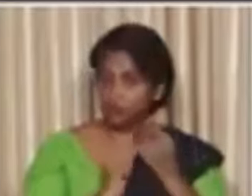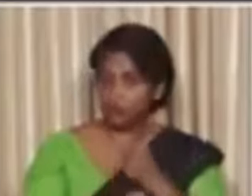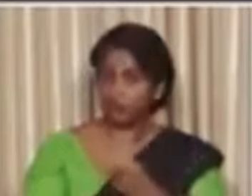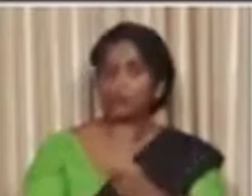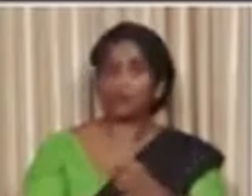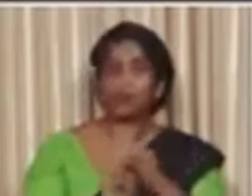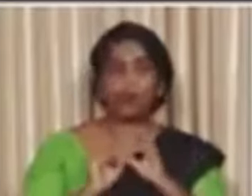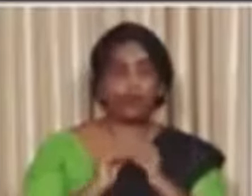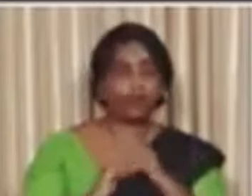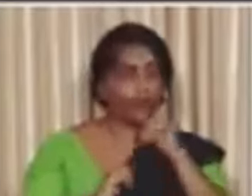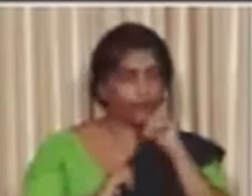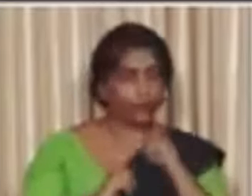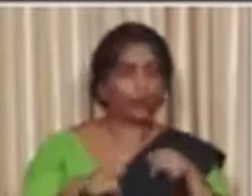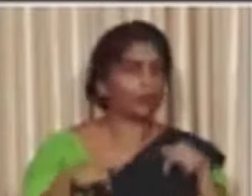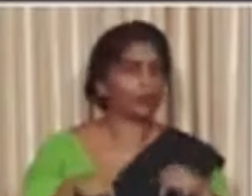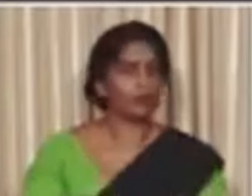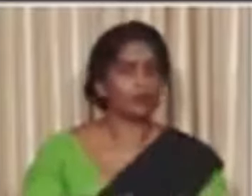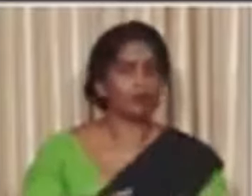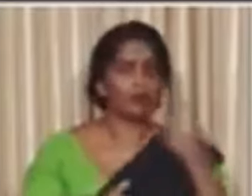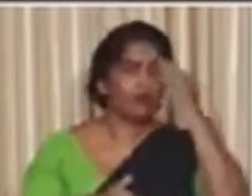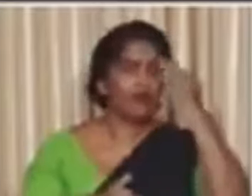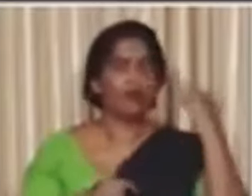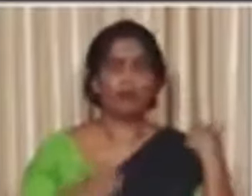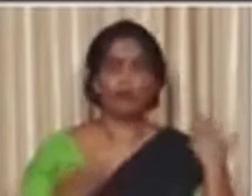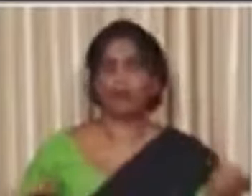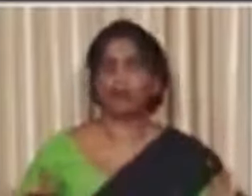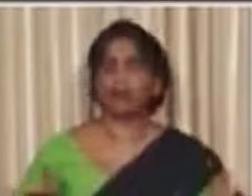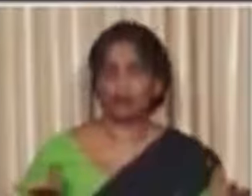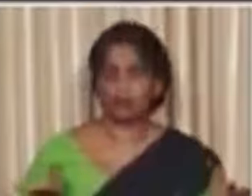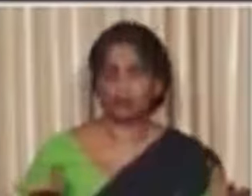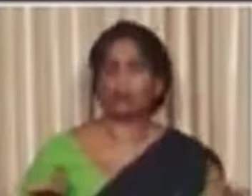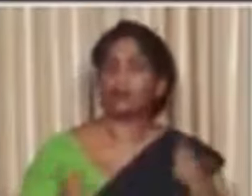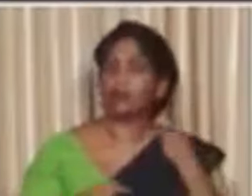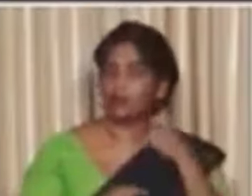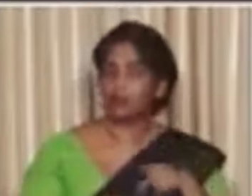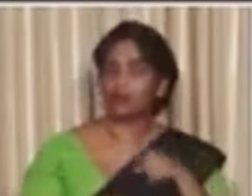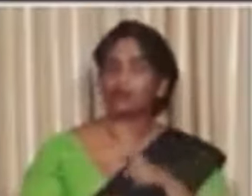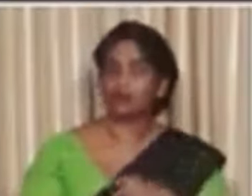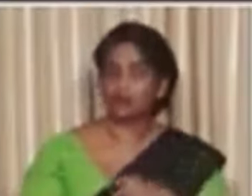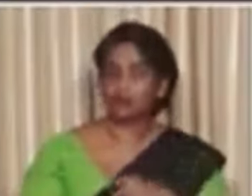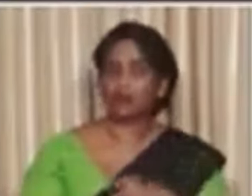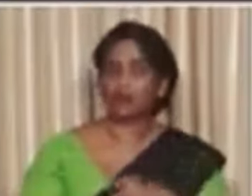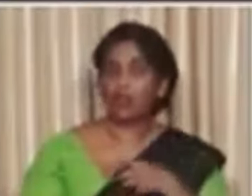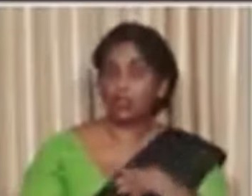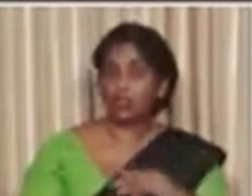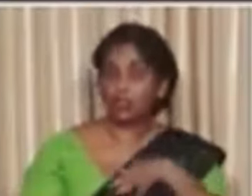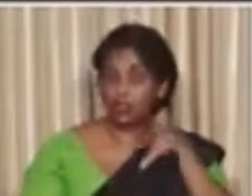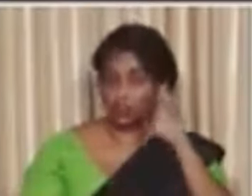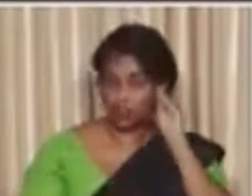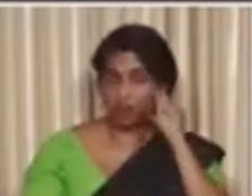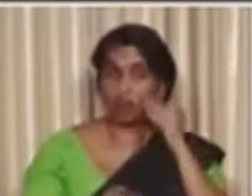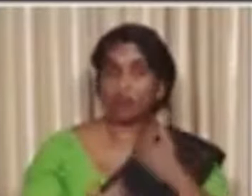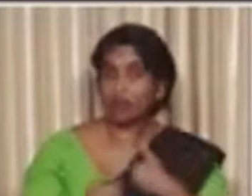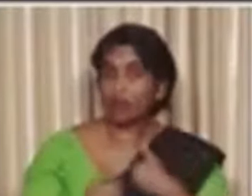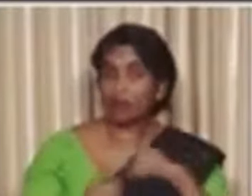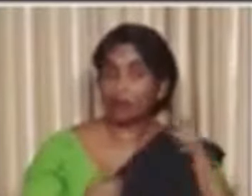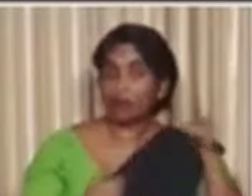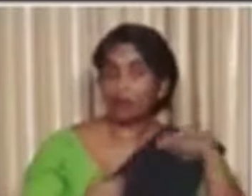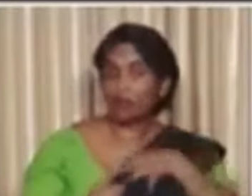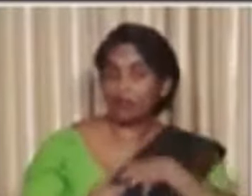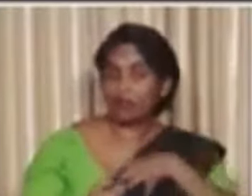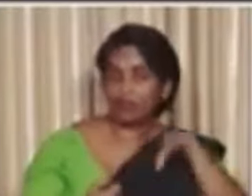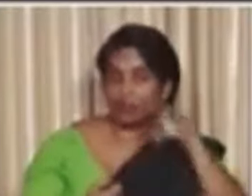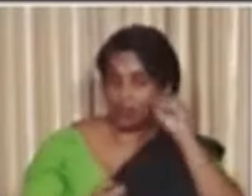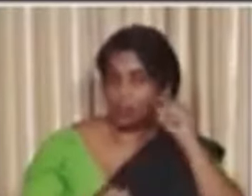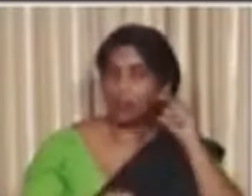ඒ පවුලට ඇත්තටම අද මවක් නැති වෙලා තිබෙනවා. ඒ නිසා ඒ දුක තේරෙන්නේ අපිටත් වැඩි ඒගොල්ලොන්ට.